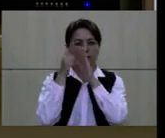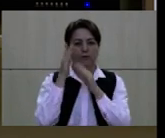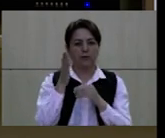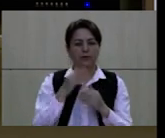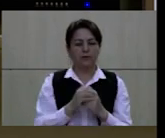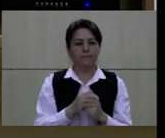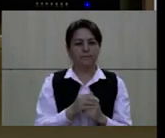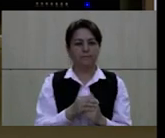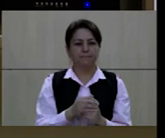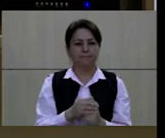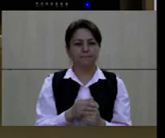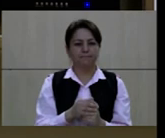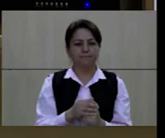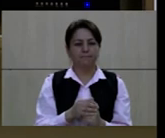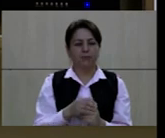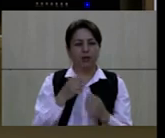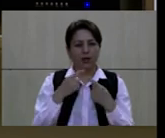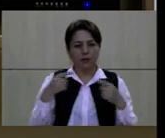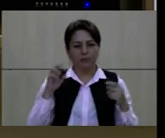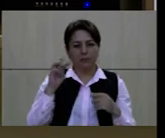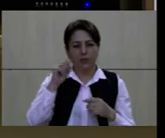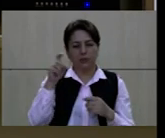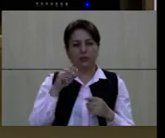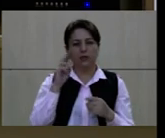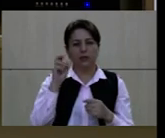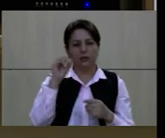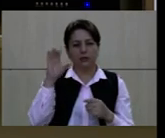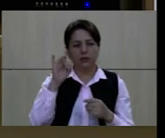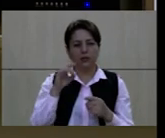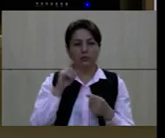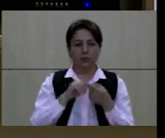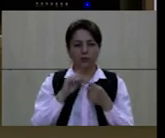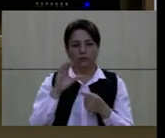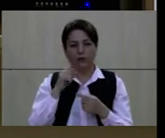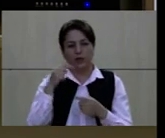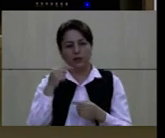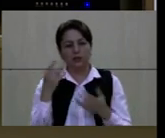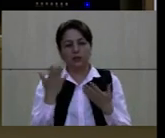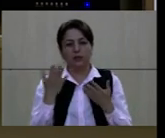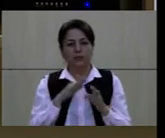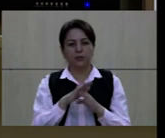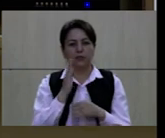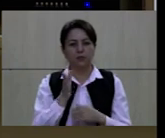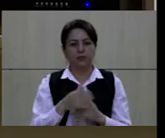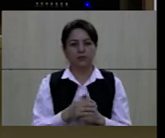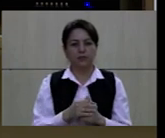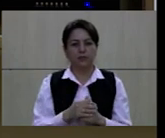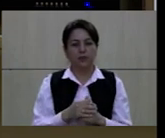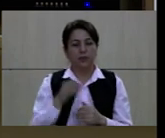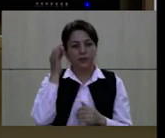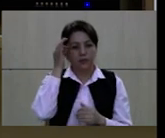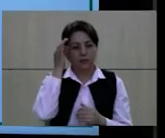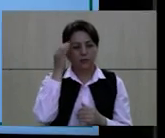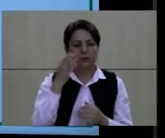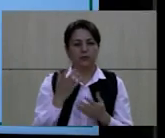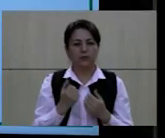ekan. Har xil maxrajli kasrlarni qo'shish va ayirish qanday amalga oshiriladi? Eslab